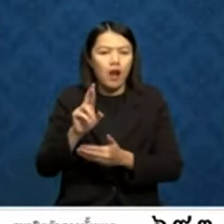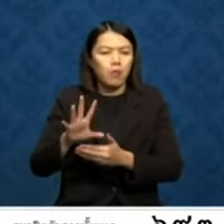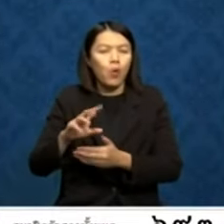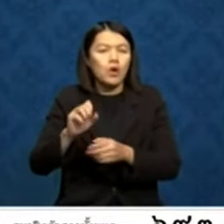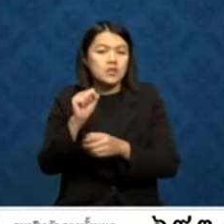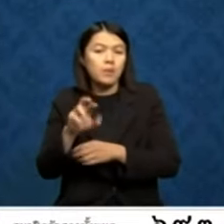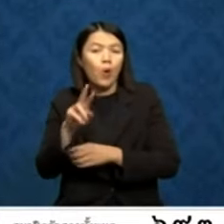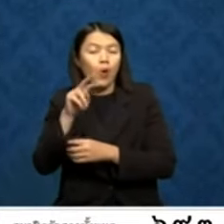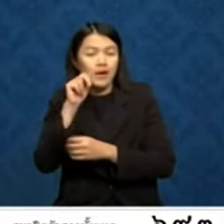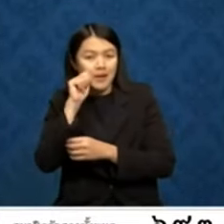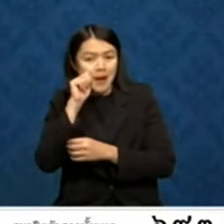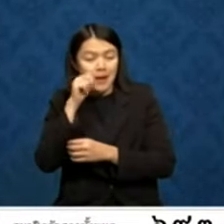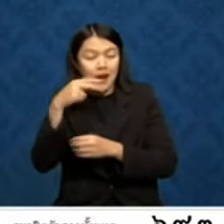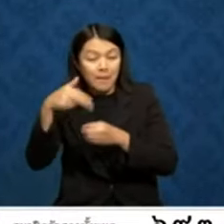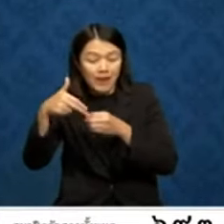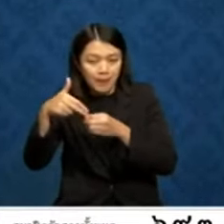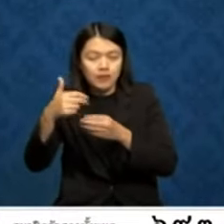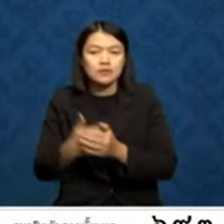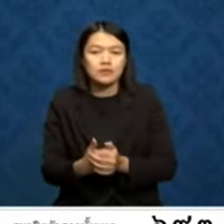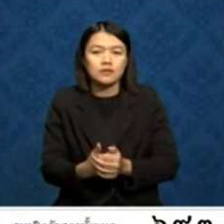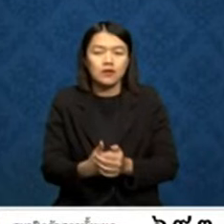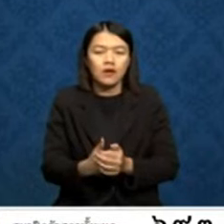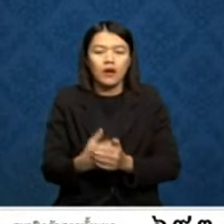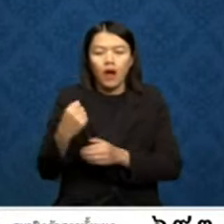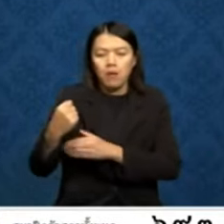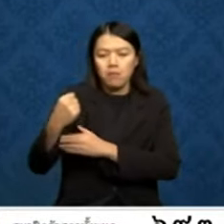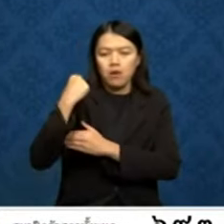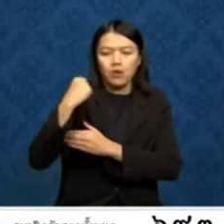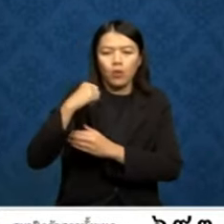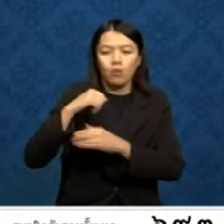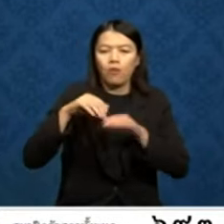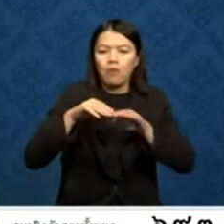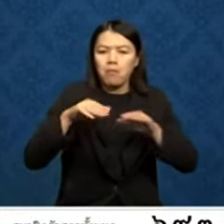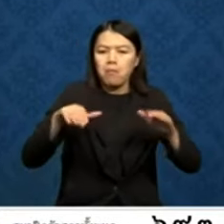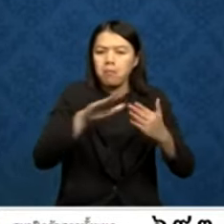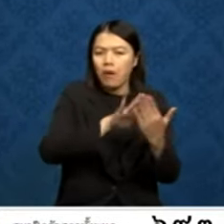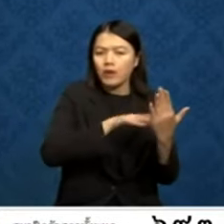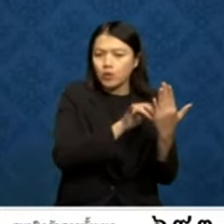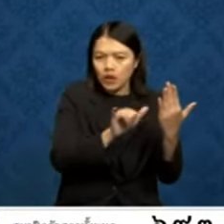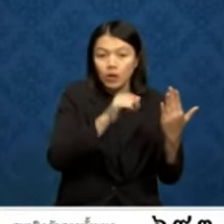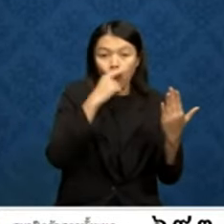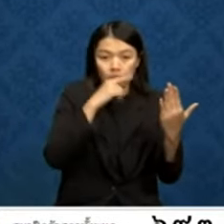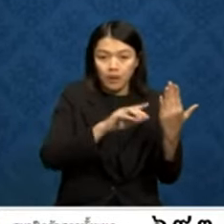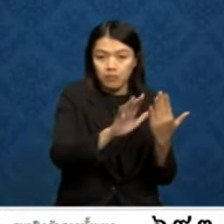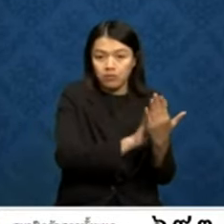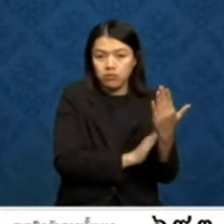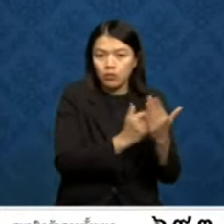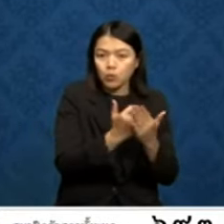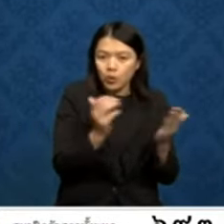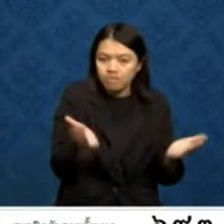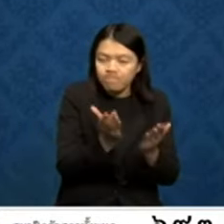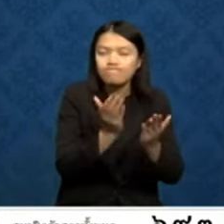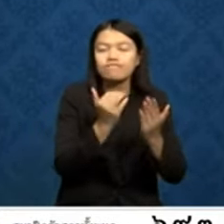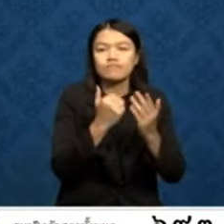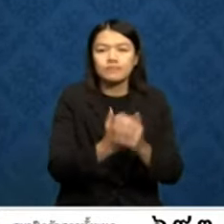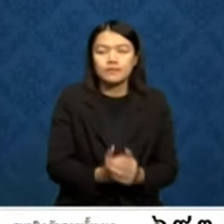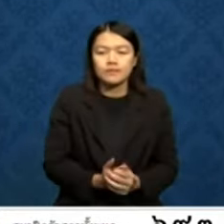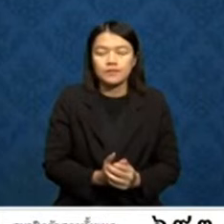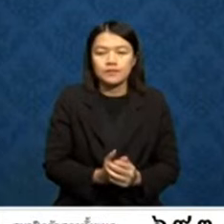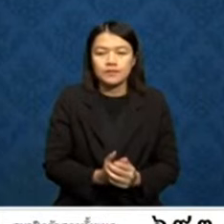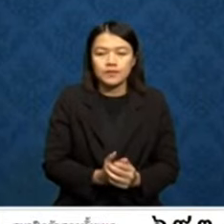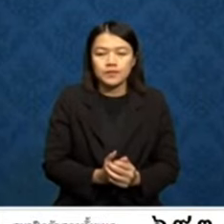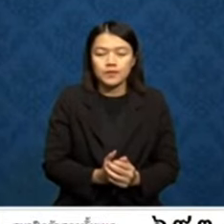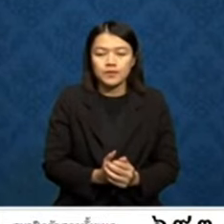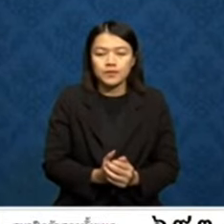ำมันเชื้อเพลิงเพื่อความมั่นคงทางยุทธศาสตร์ของประเทศ Strategic Petroleum Reserve SPR